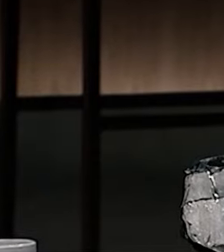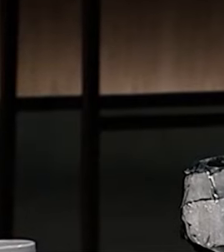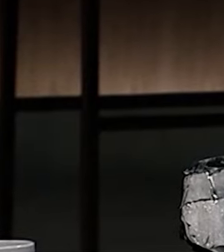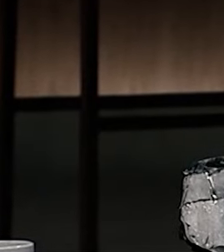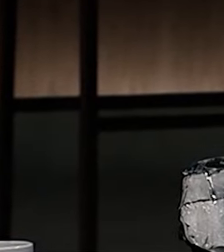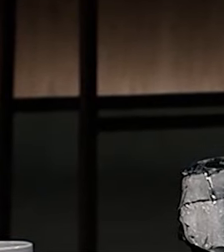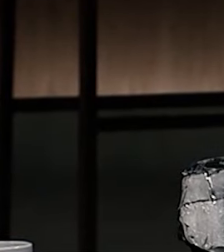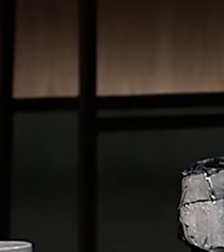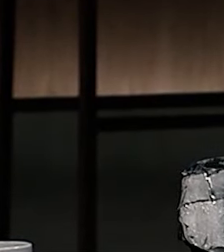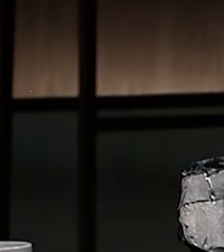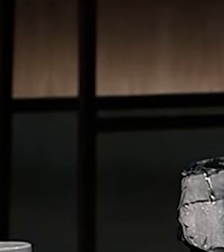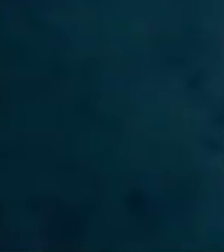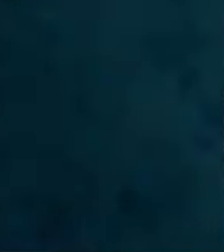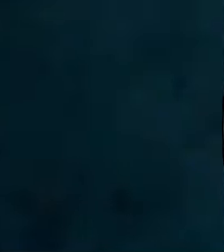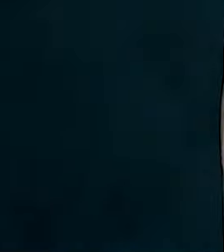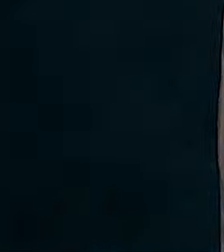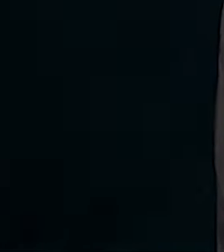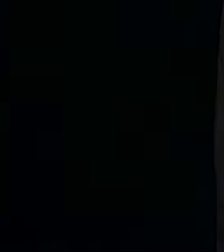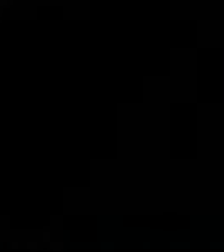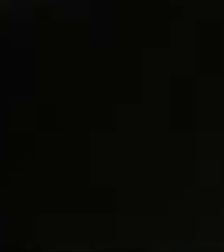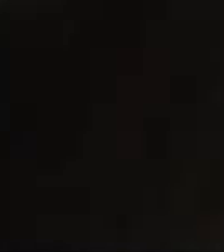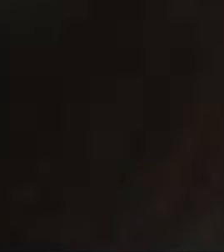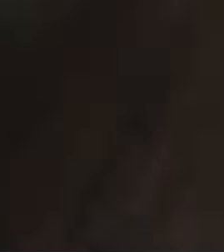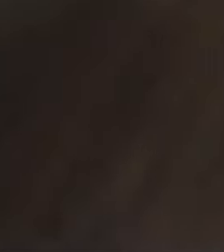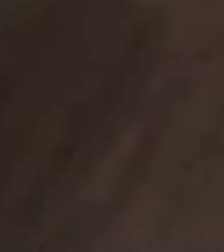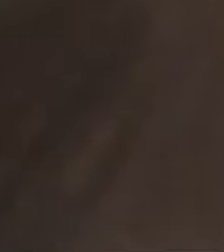تبقى فداك لو تنساك وعد انساني.